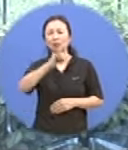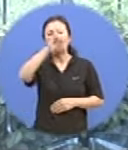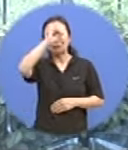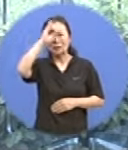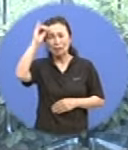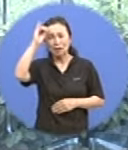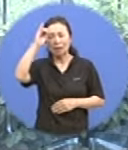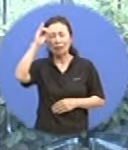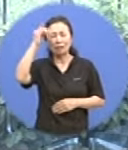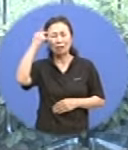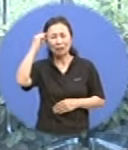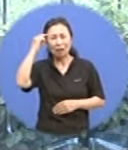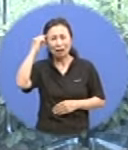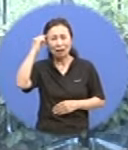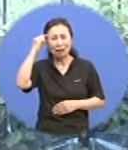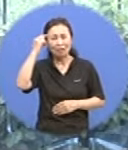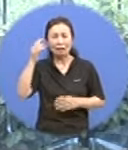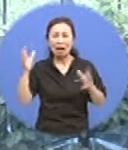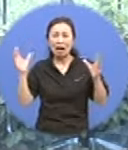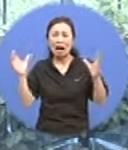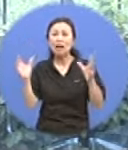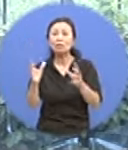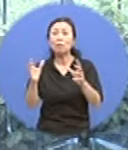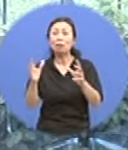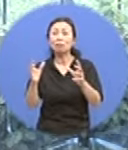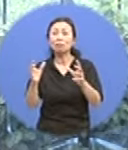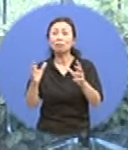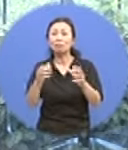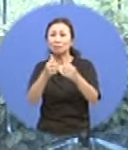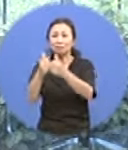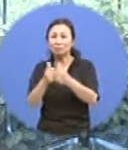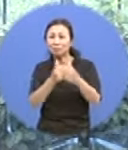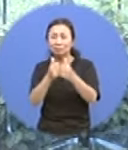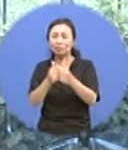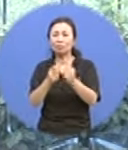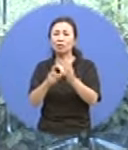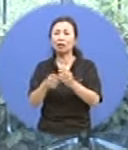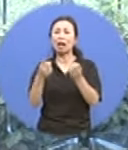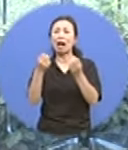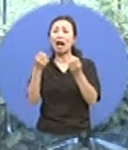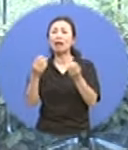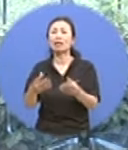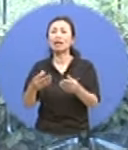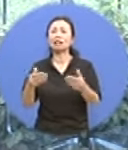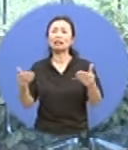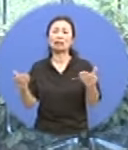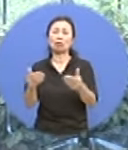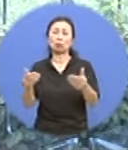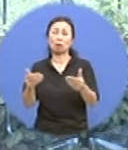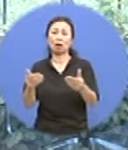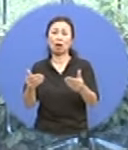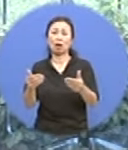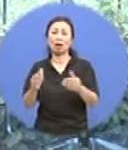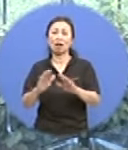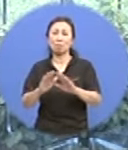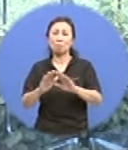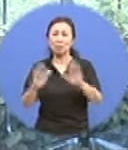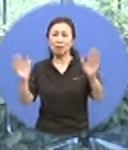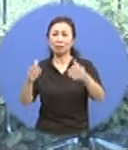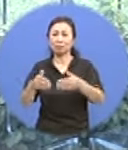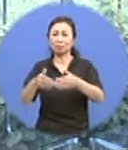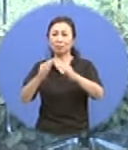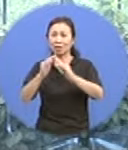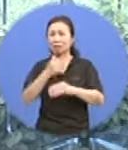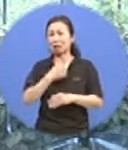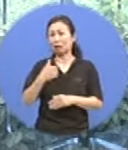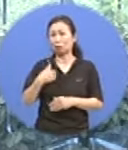ながりますとね、新しい産業を生み出す力になりますんでね、まあ、ぜひとも我々美力ながらも、はい、なんかそういうところに積